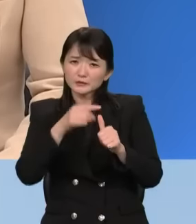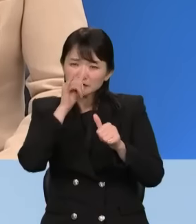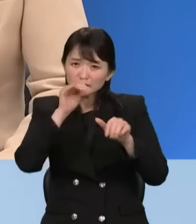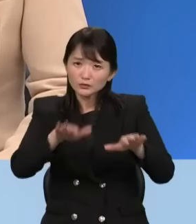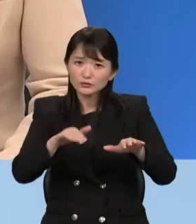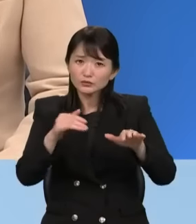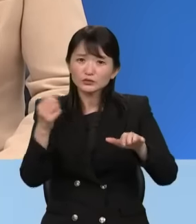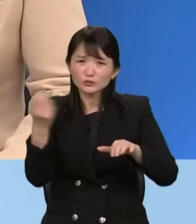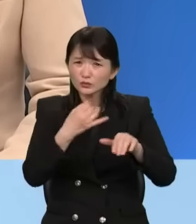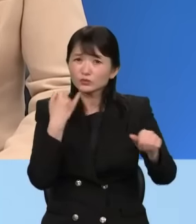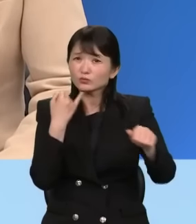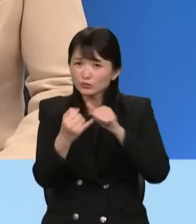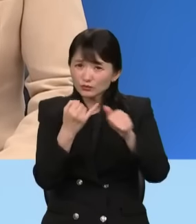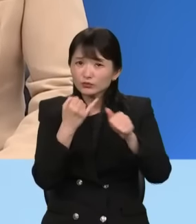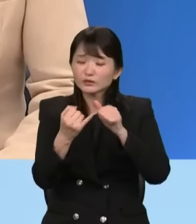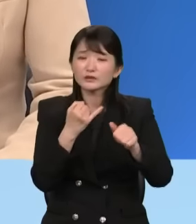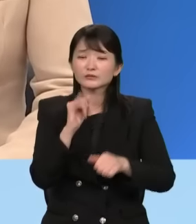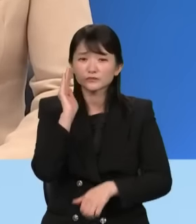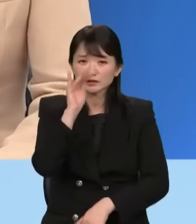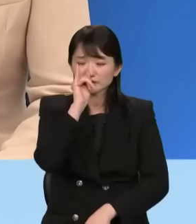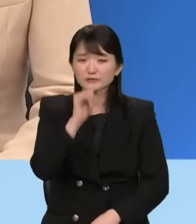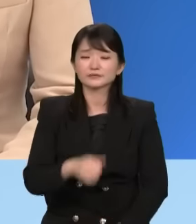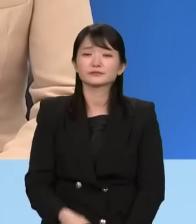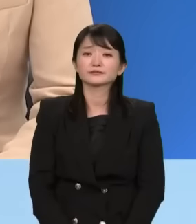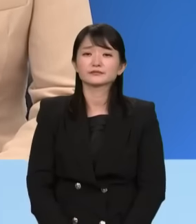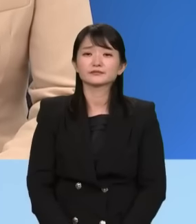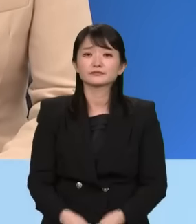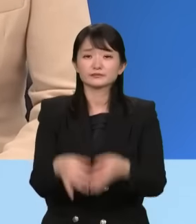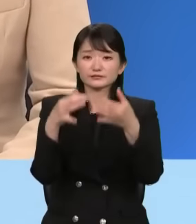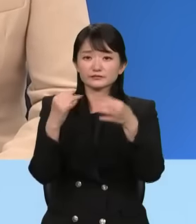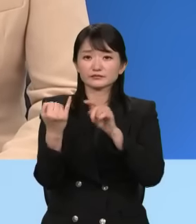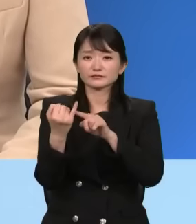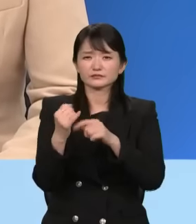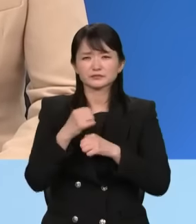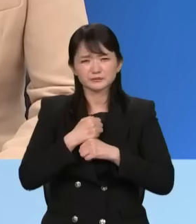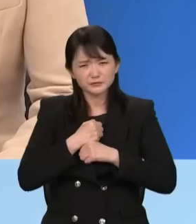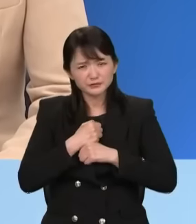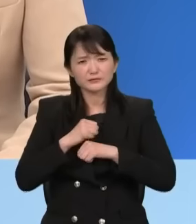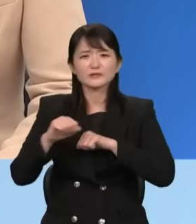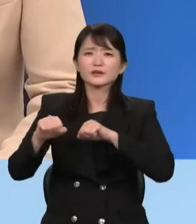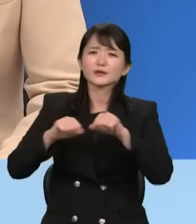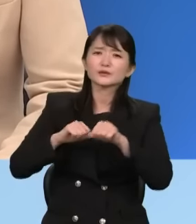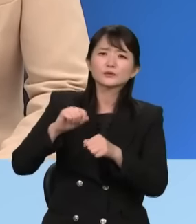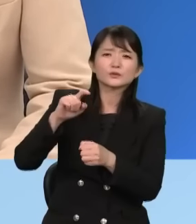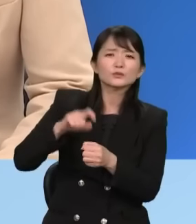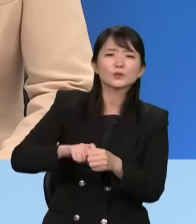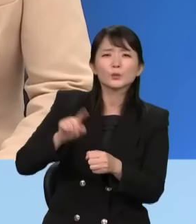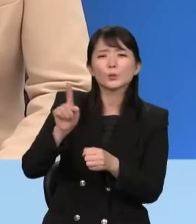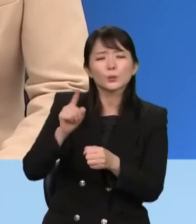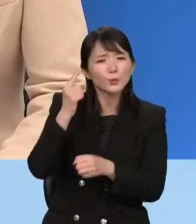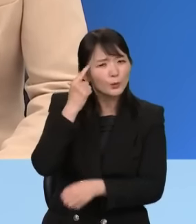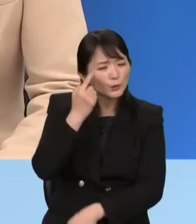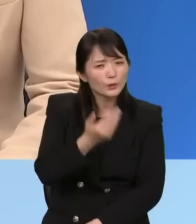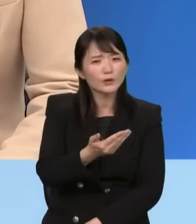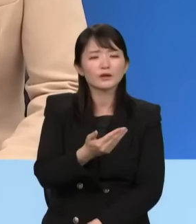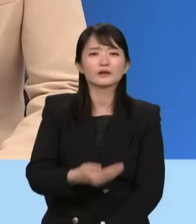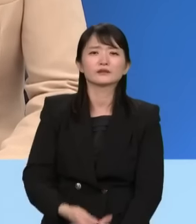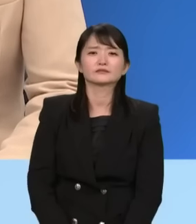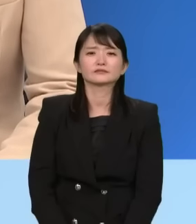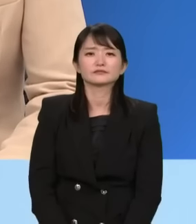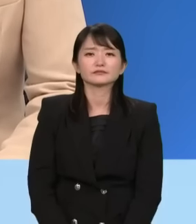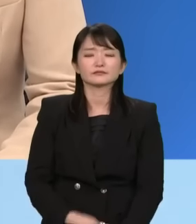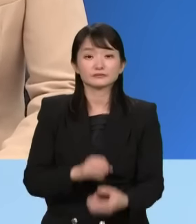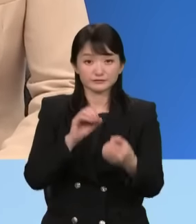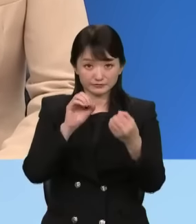부부싸 얘기가 나왔습니다 그렇습니다 김여사의 신중한 처신을 위해 어떻게 할 거냐 이런 질문에 대한